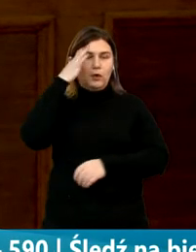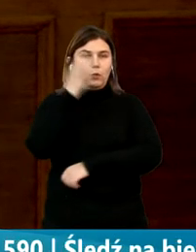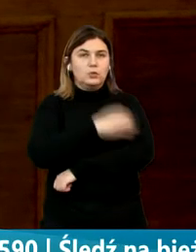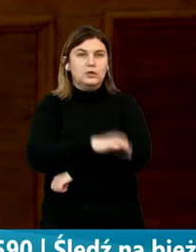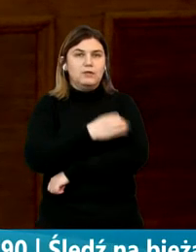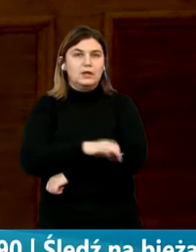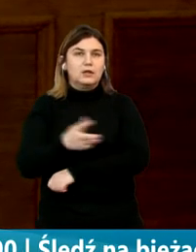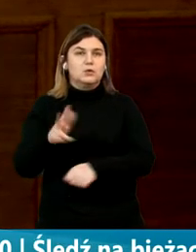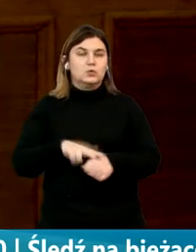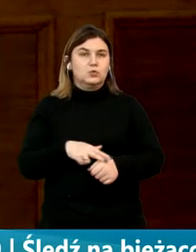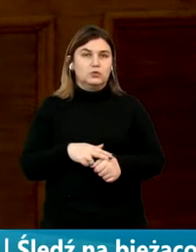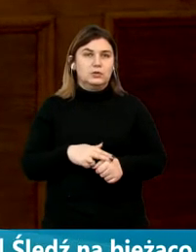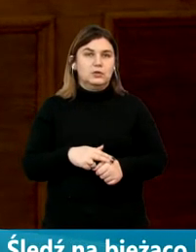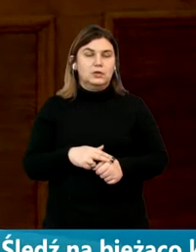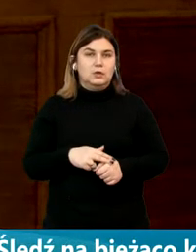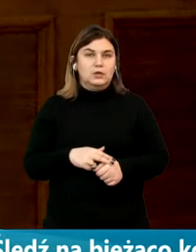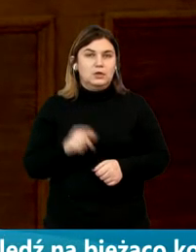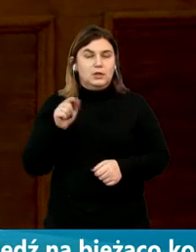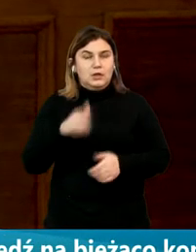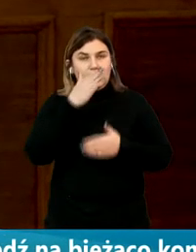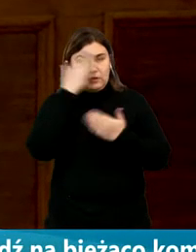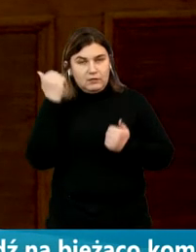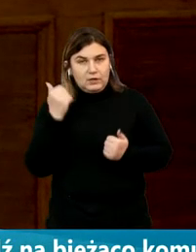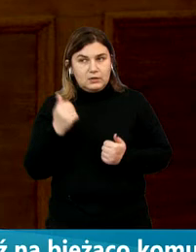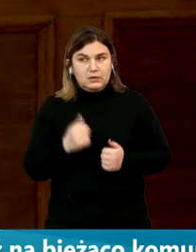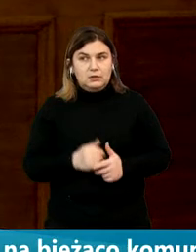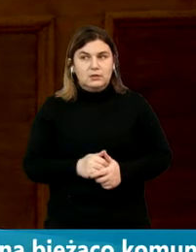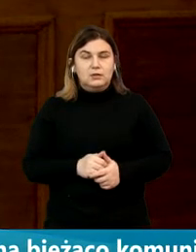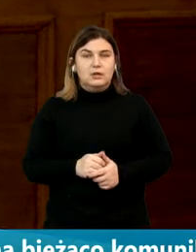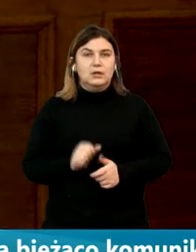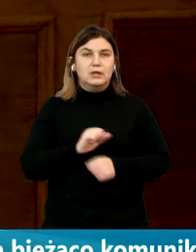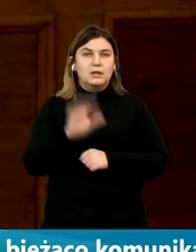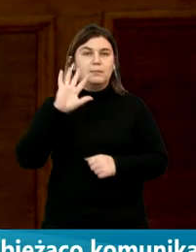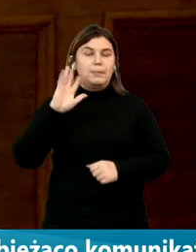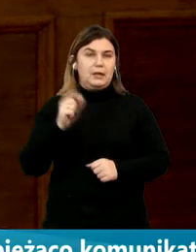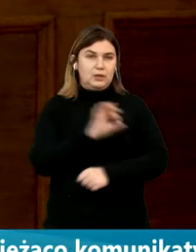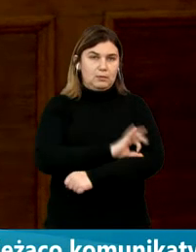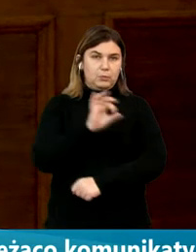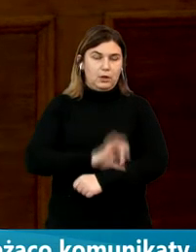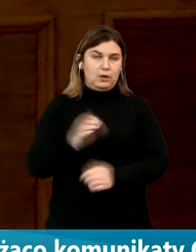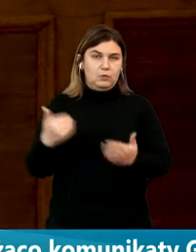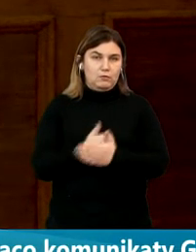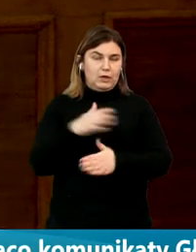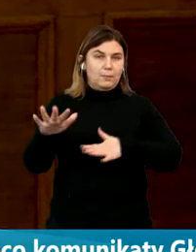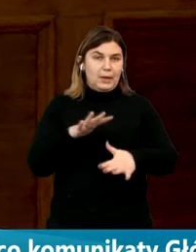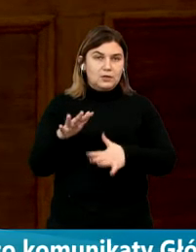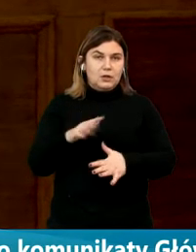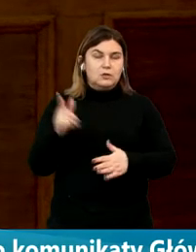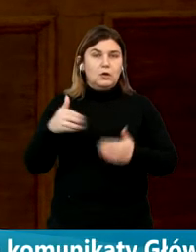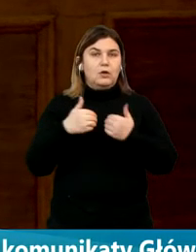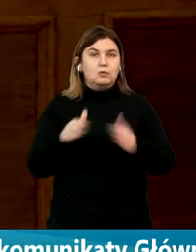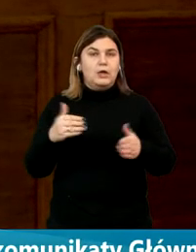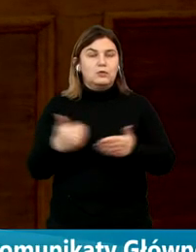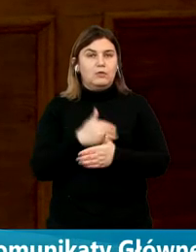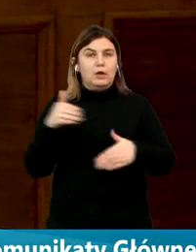tym, którzy tego nie wiedzą, jest piękny projekt nowego obiektu, więc to też otwiera nową szansę